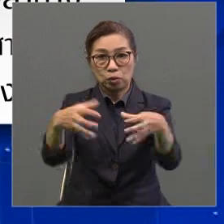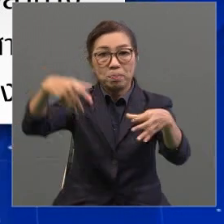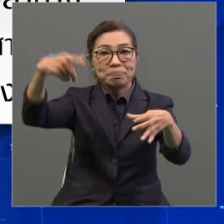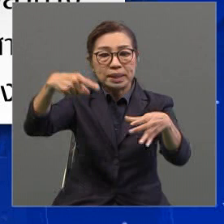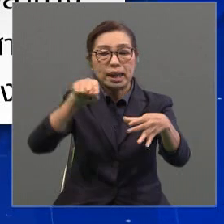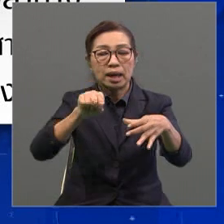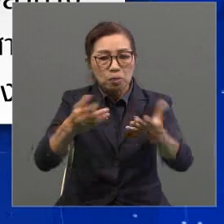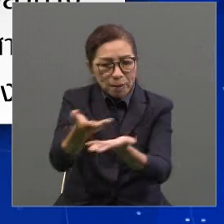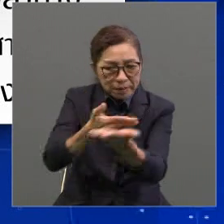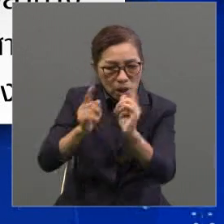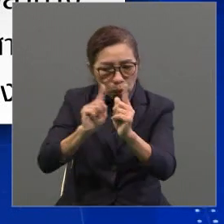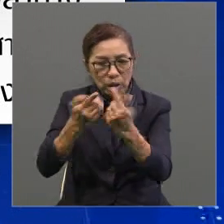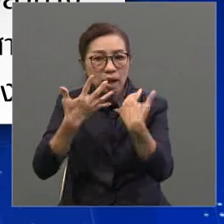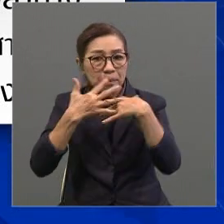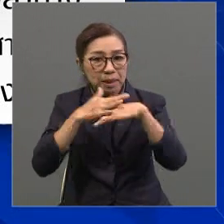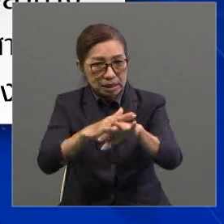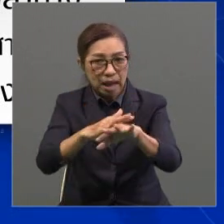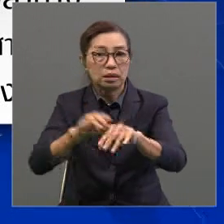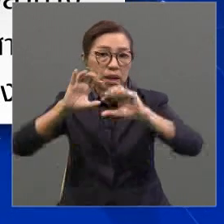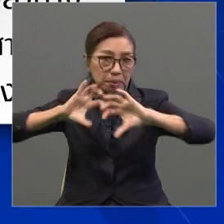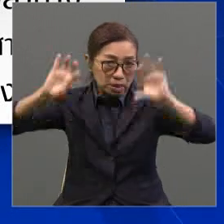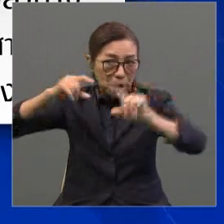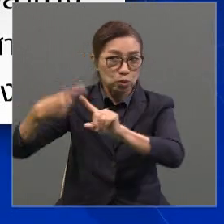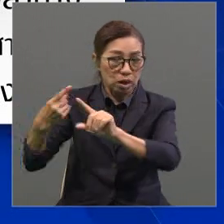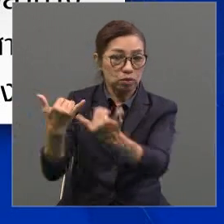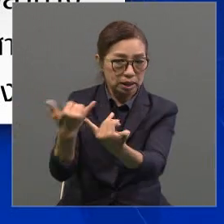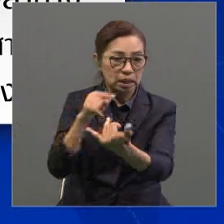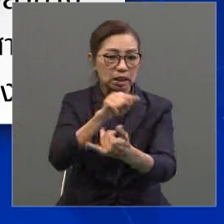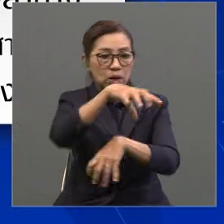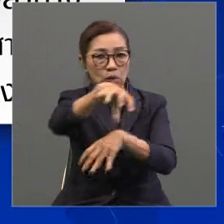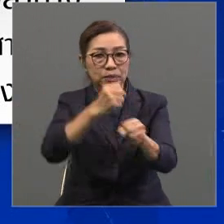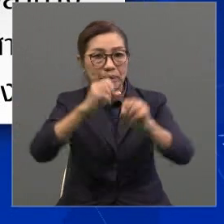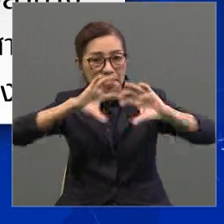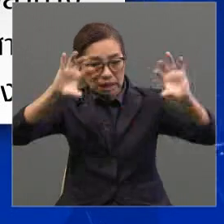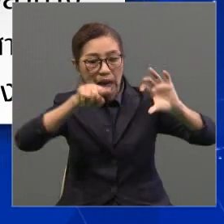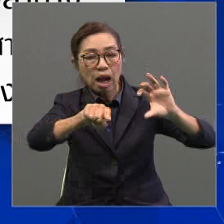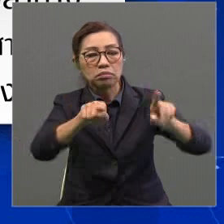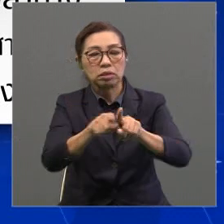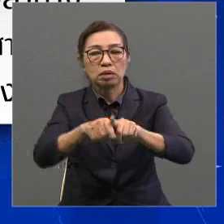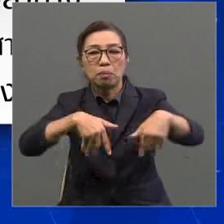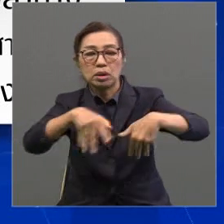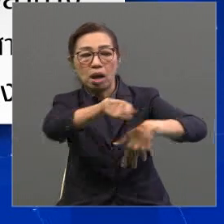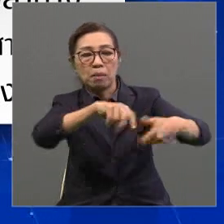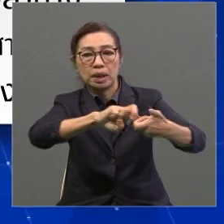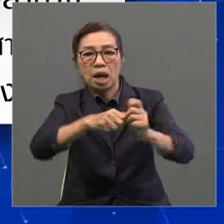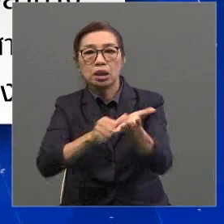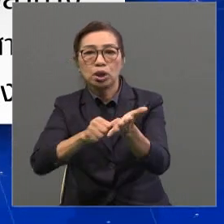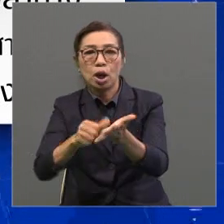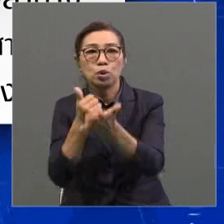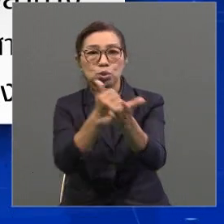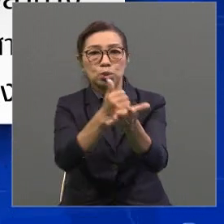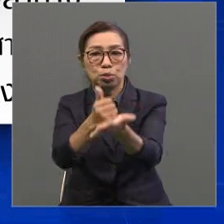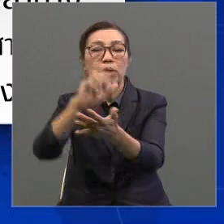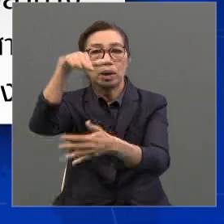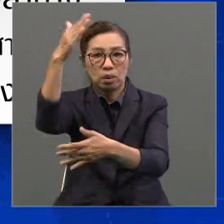มาเพื่อพิจารณาและประสานงานกับคณะรัฐบาลรักษาการและหน่วยงานราชการเพื่อแก้ไขปัญหาของประชาชนไป